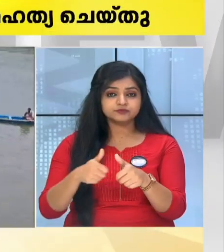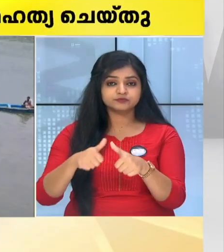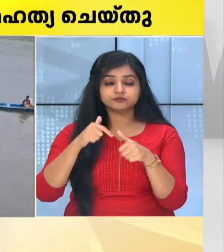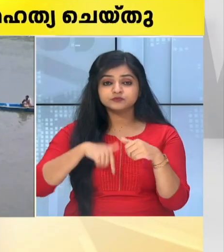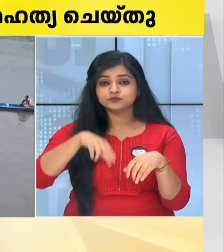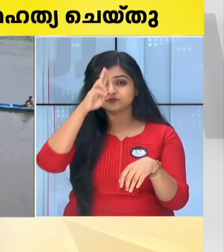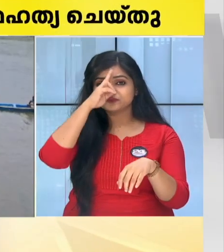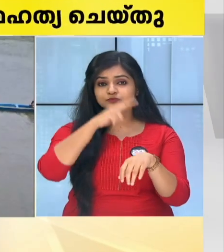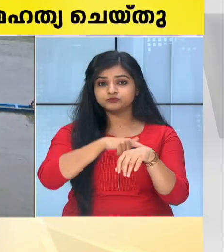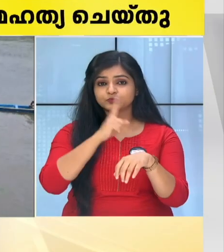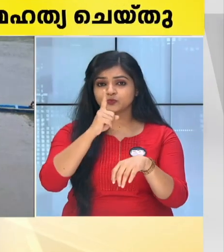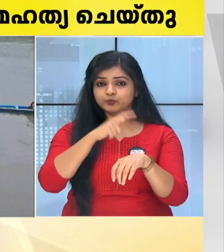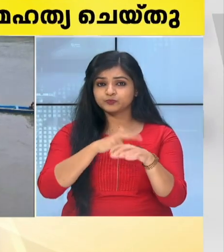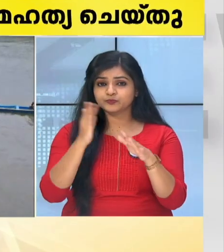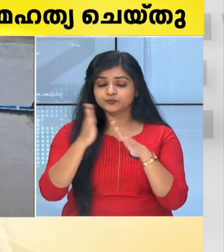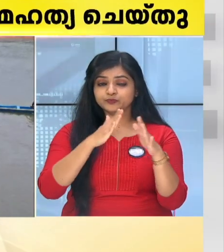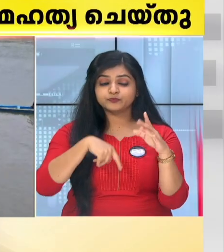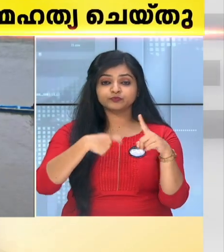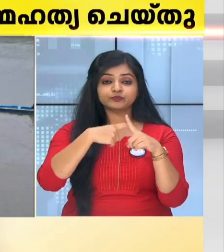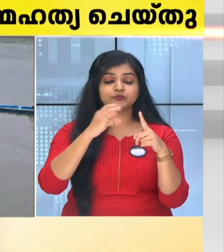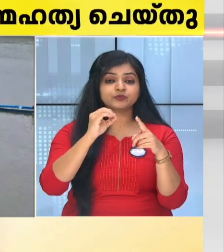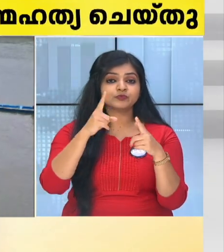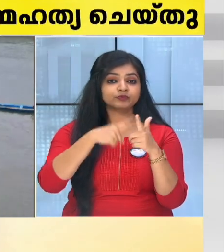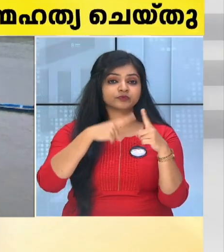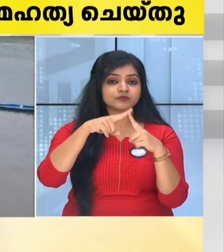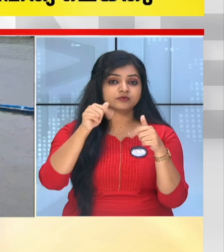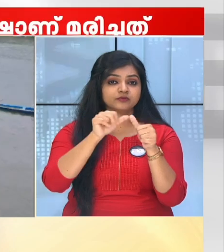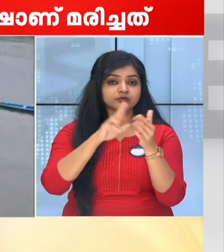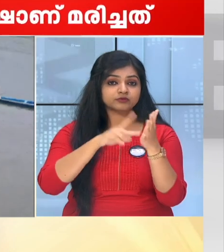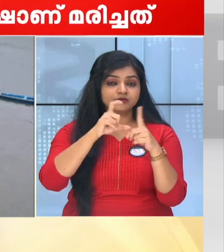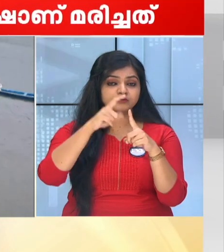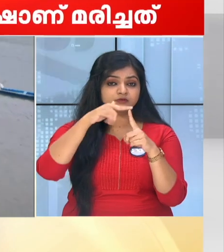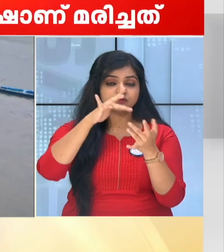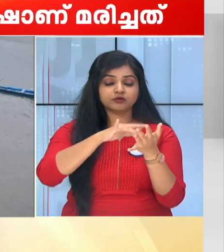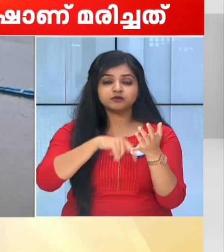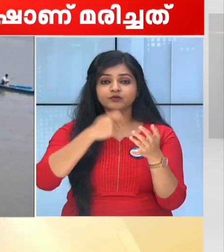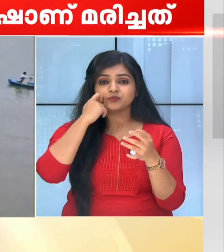കൂടിയാണ് കൊയിലാണ്ടി കണയങ്കോട് യുവാവ് പുഴയിലേക്ക് എടുത്തു ചാടിയത്. സംഭവം കണ്ട